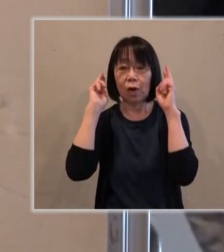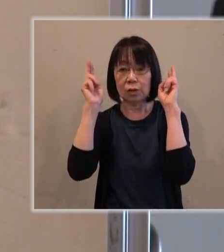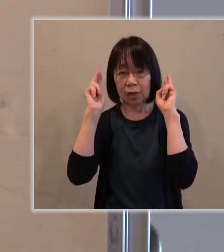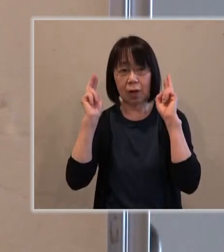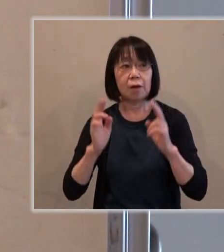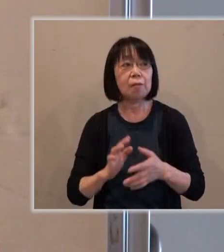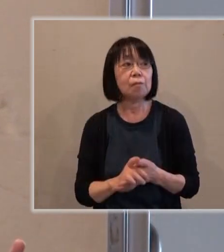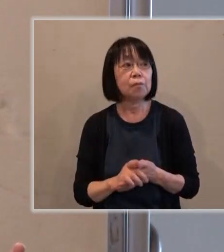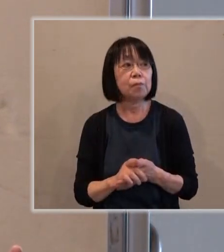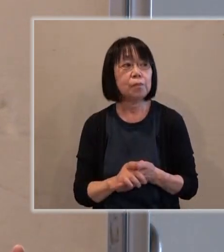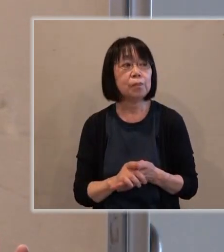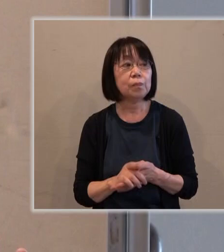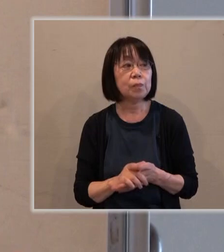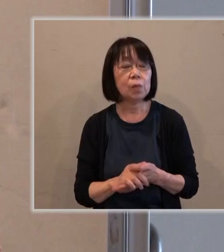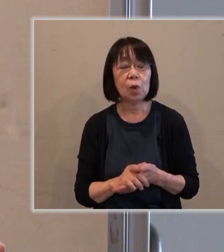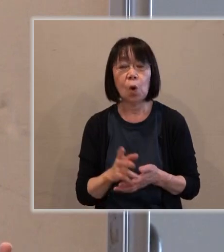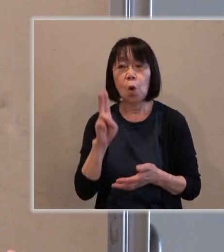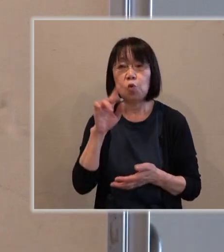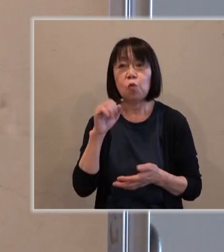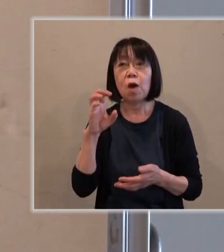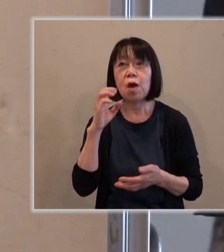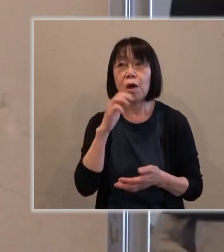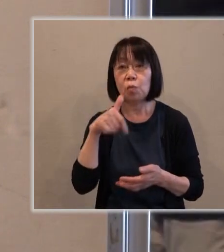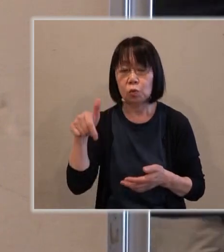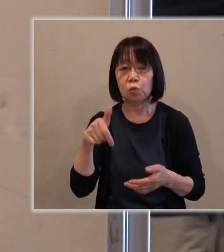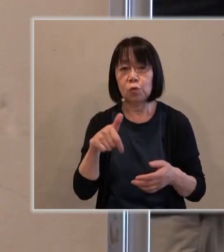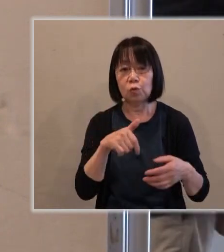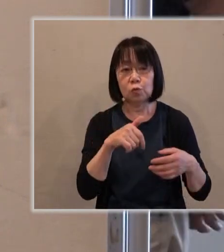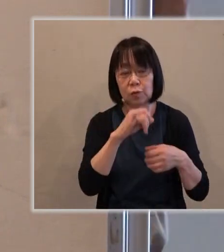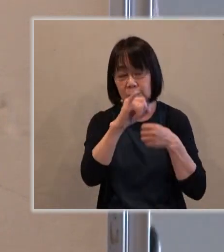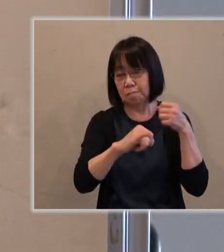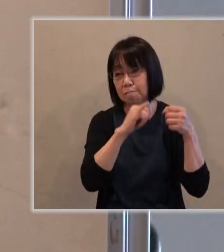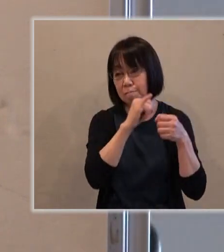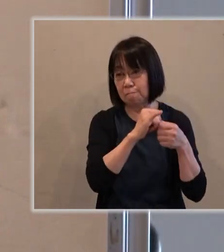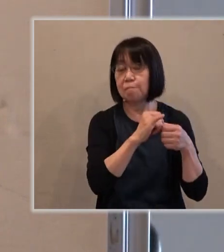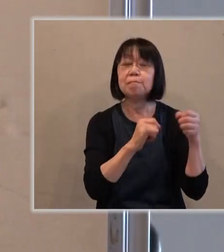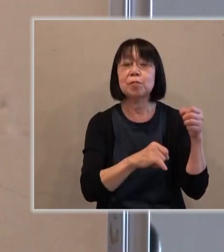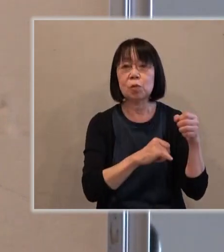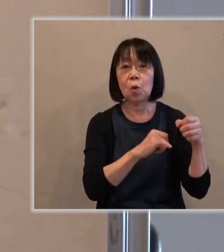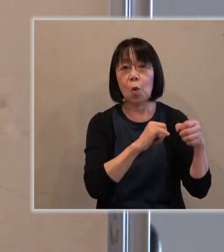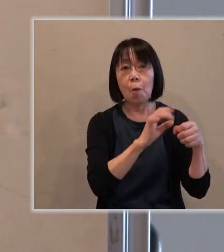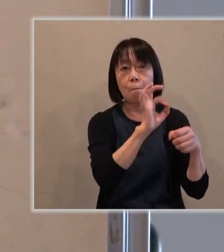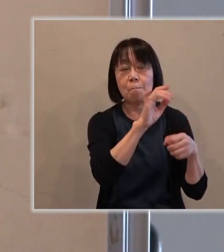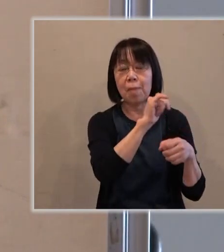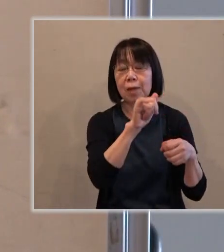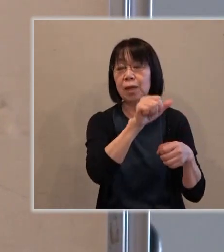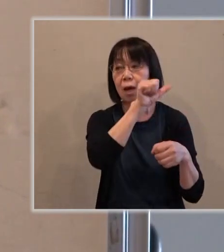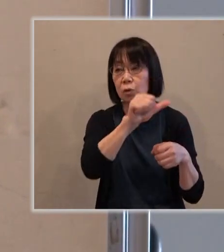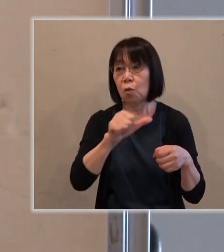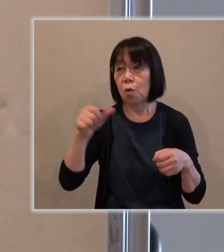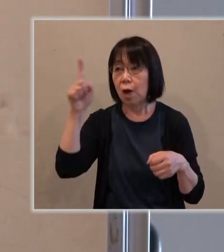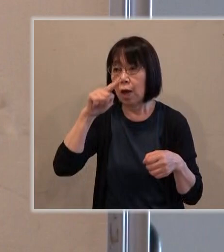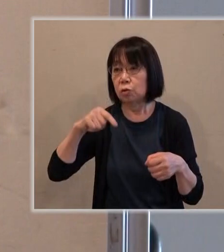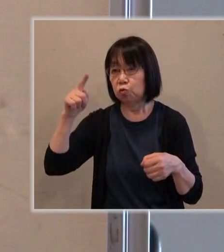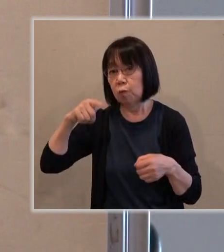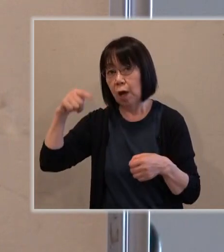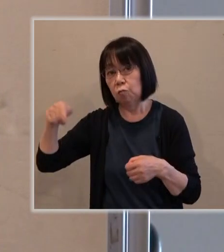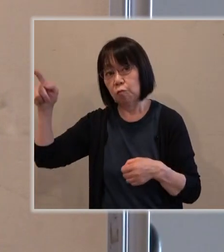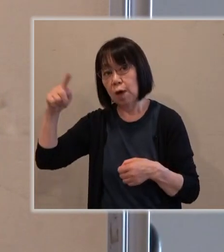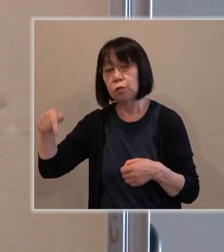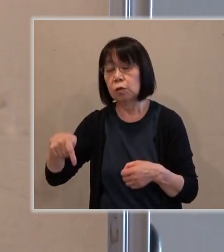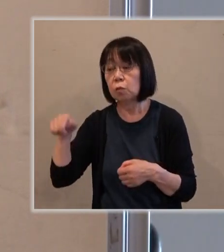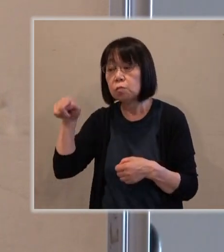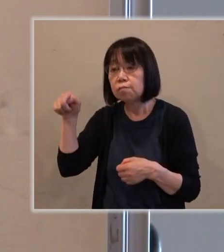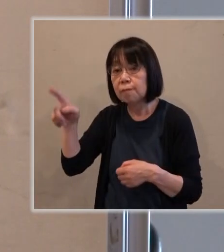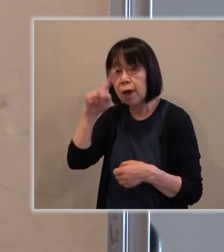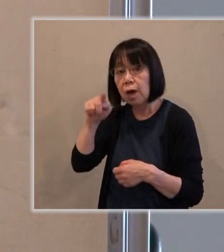ることは、まあ、ウェブメディアと SNS 運用、この2つあるんですけれども、この SNS 運用のところを、主にしております。で SNS で